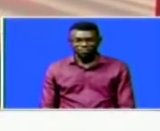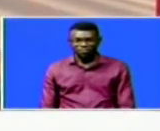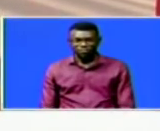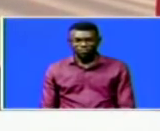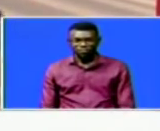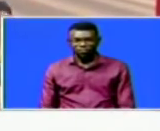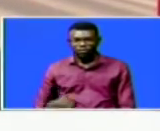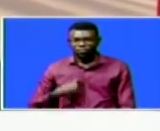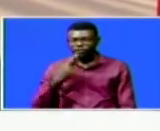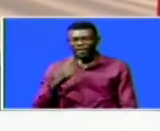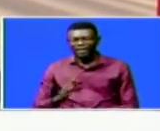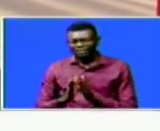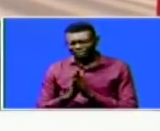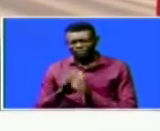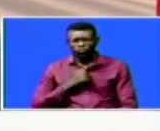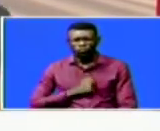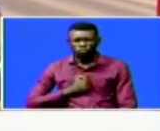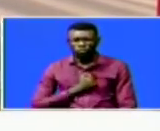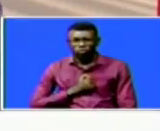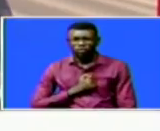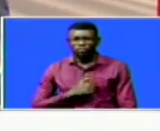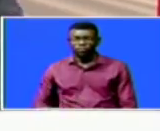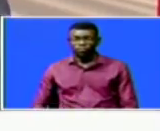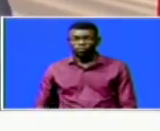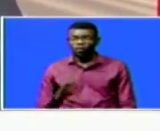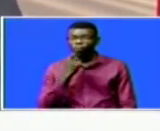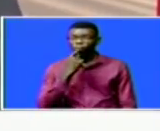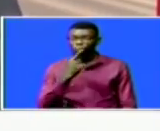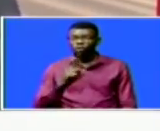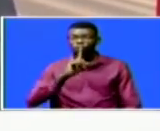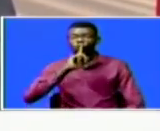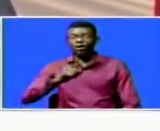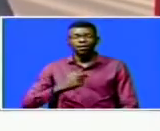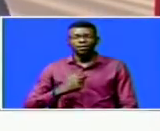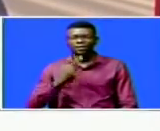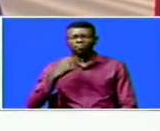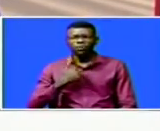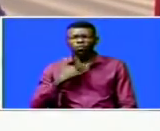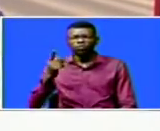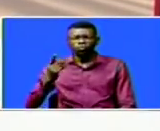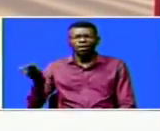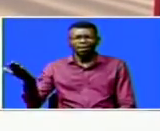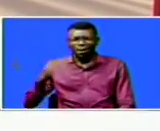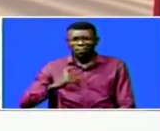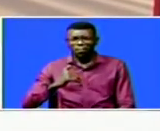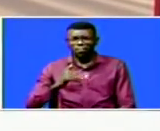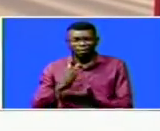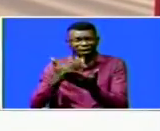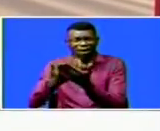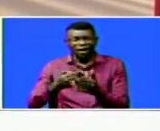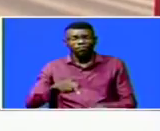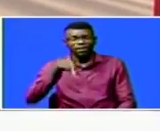Mzee ni sore, nimesema ni sore. Nataka ufike hapa, alikuwa hapa Nakuru. Ufike hapa na uwe